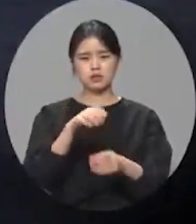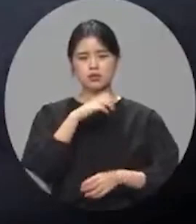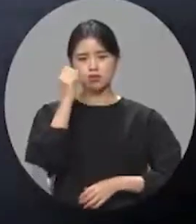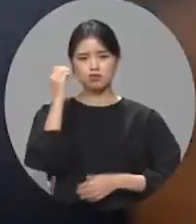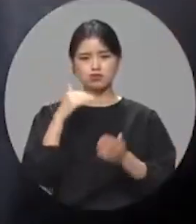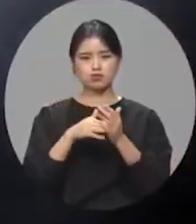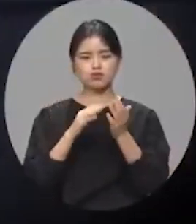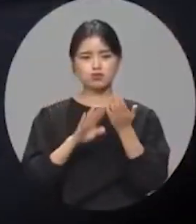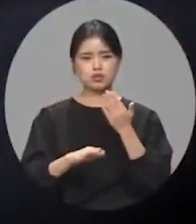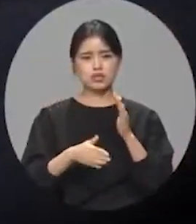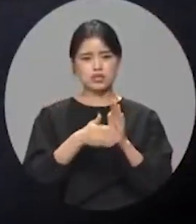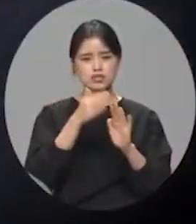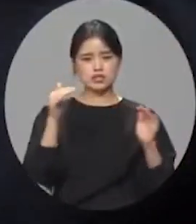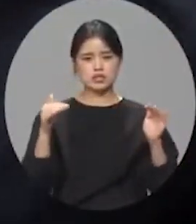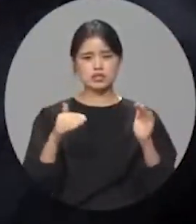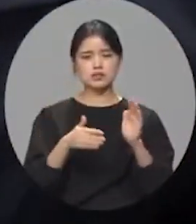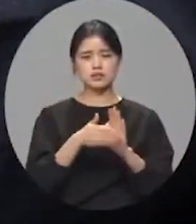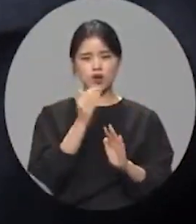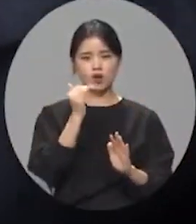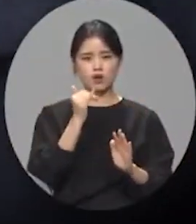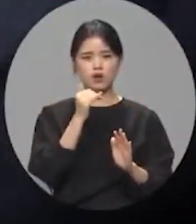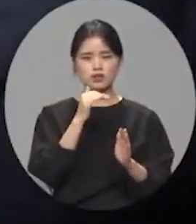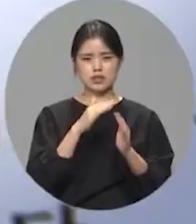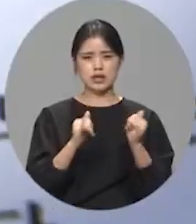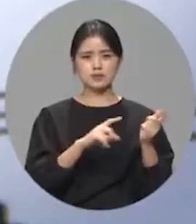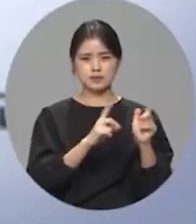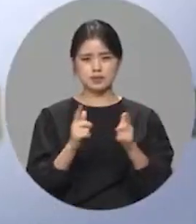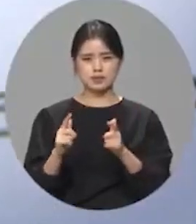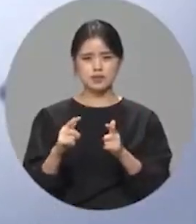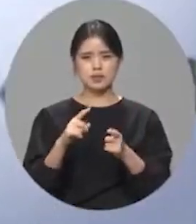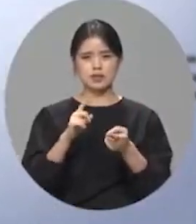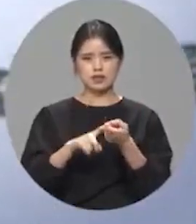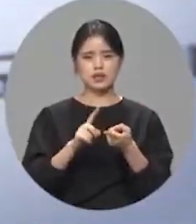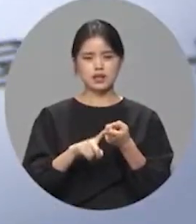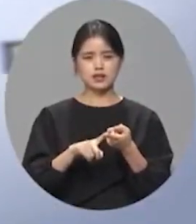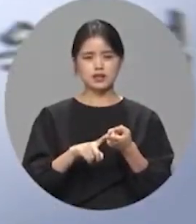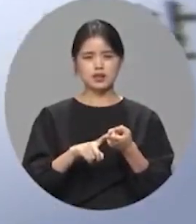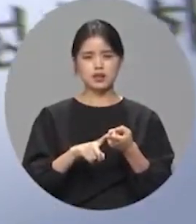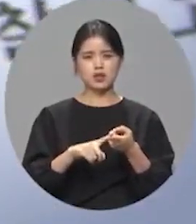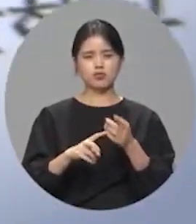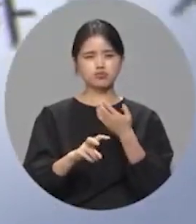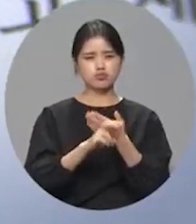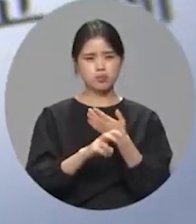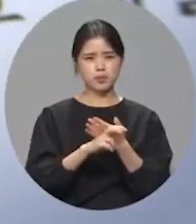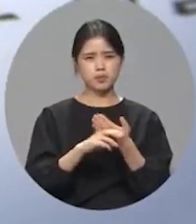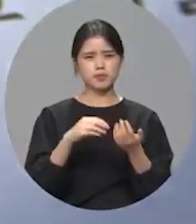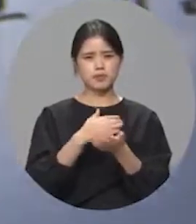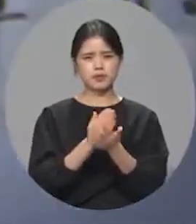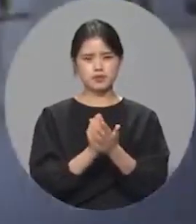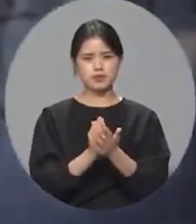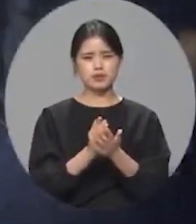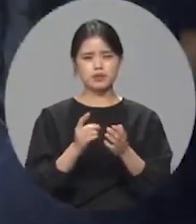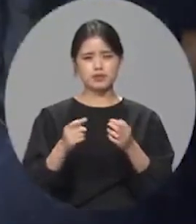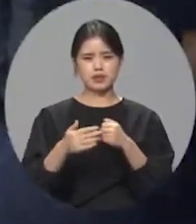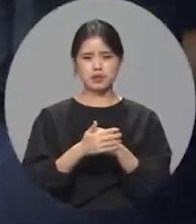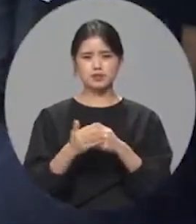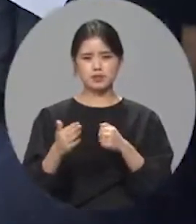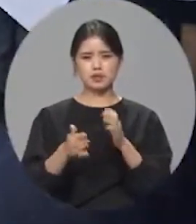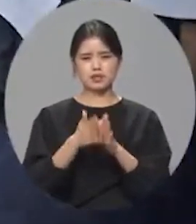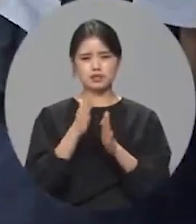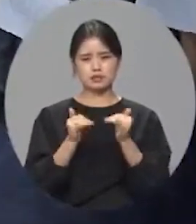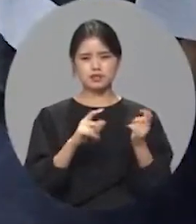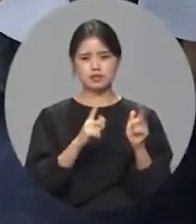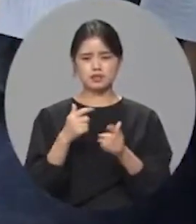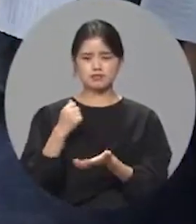시민의 공복을 자처했던 시원 들 초심 과는 달리 불법과 편법 특권 의식에 빠져 시민들의